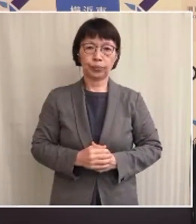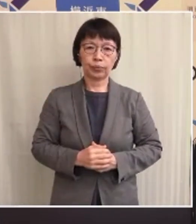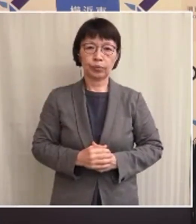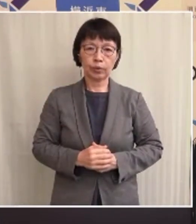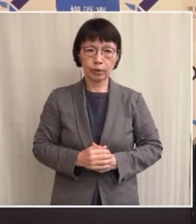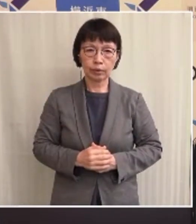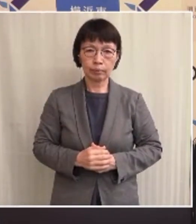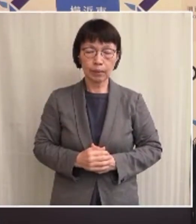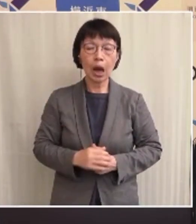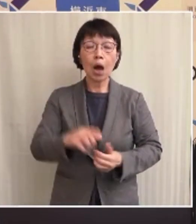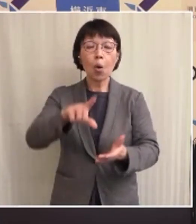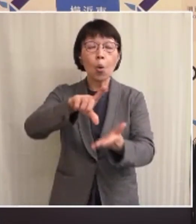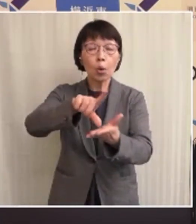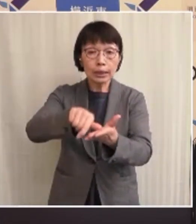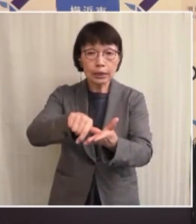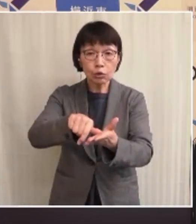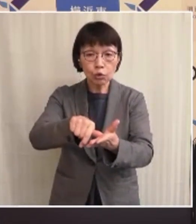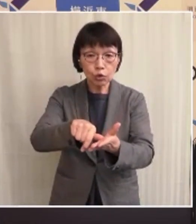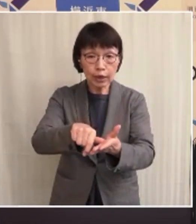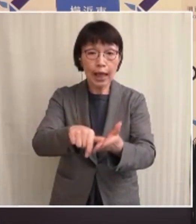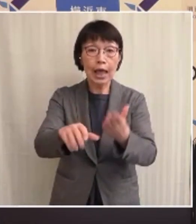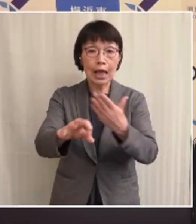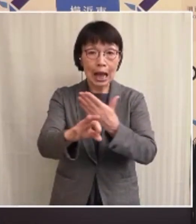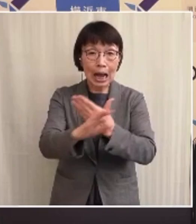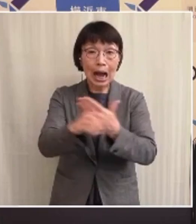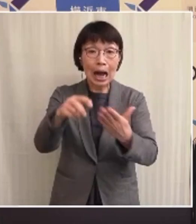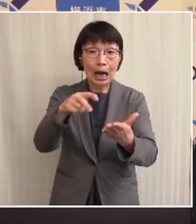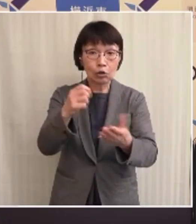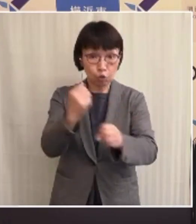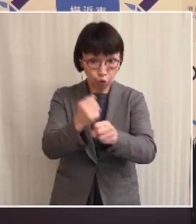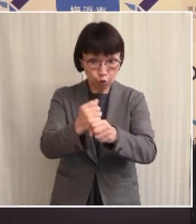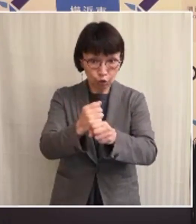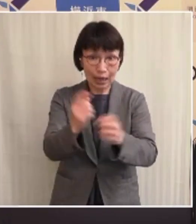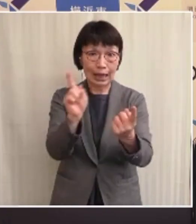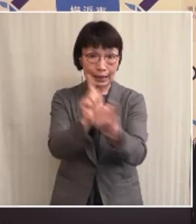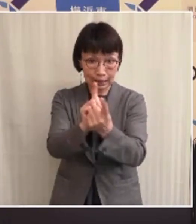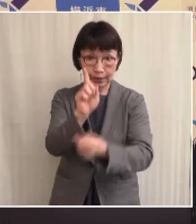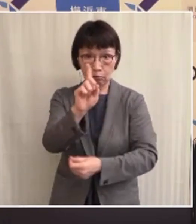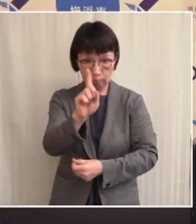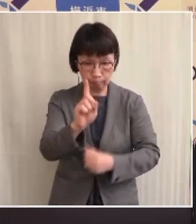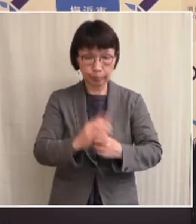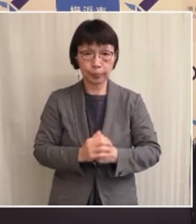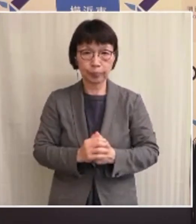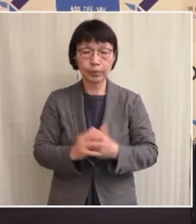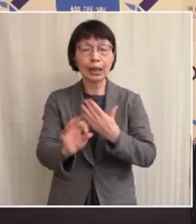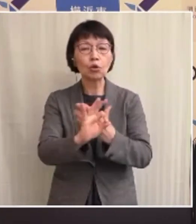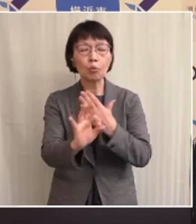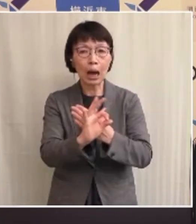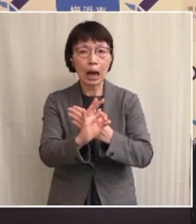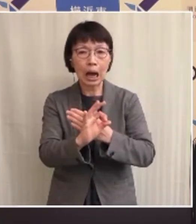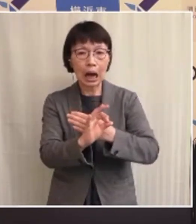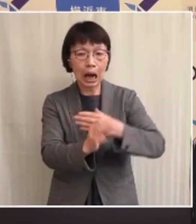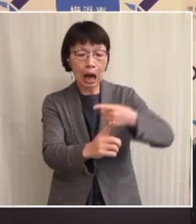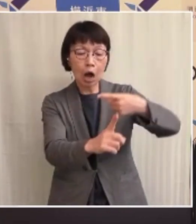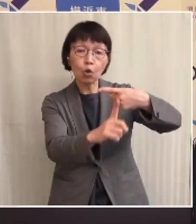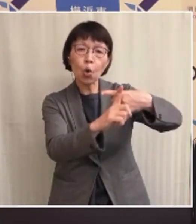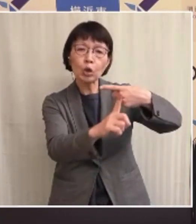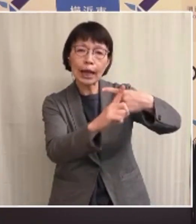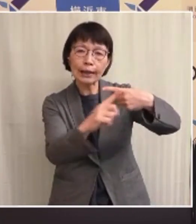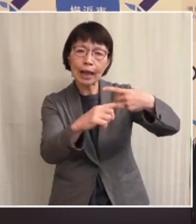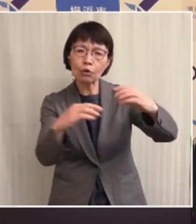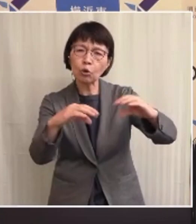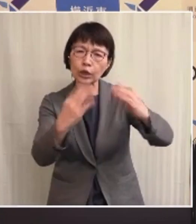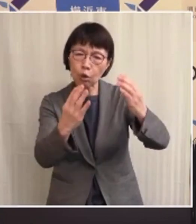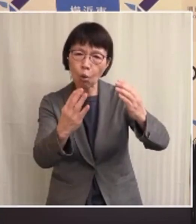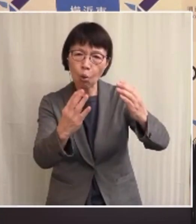この地区でですね、立案した、まあ、対策なんですけれども、例えば交差点での事故については